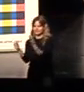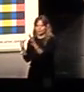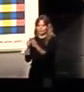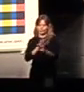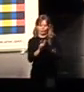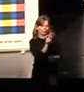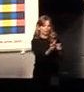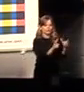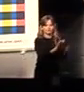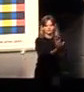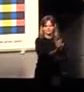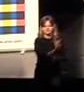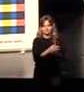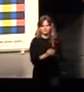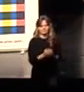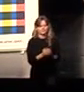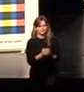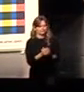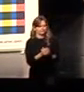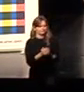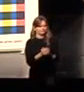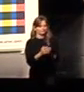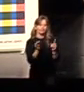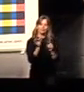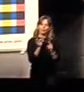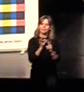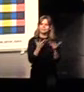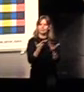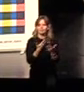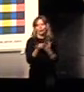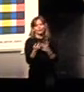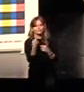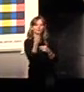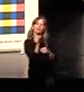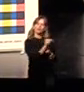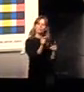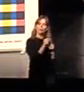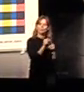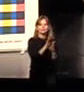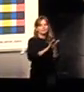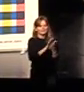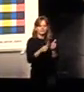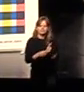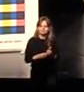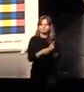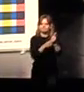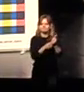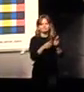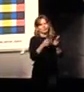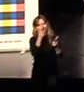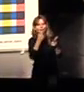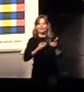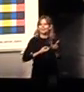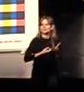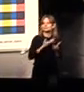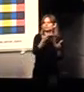de kritiek ook om een sterkte toe koorts populism is dat dit advocaat de possibility of x pressing de